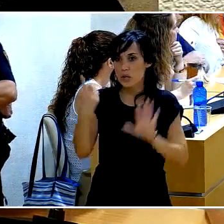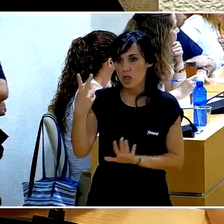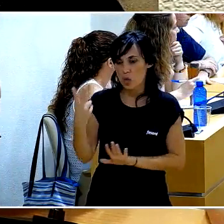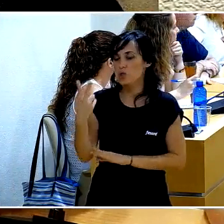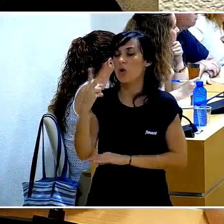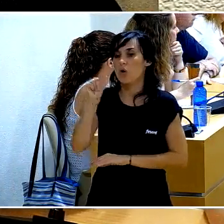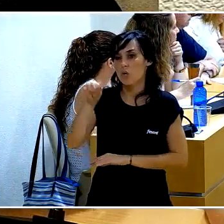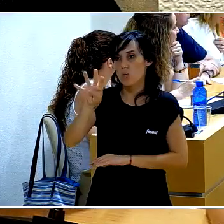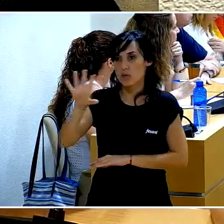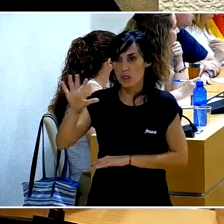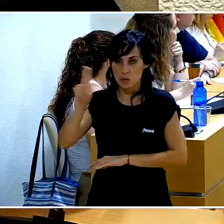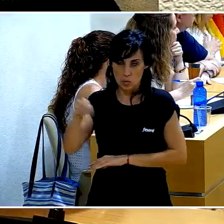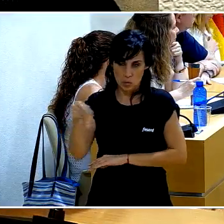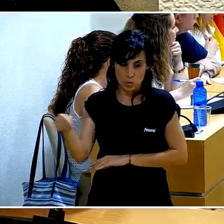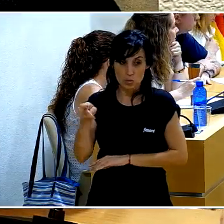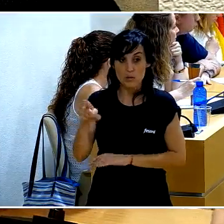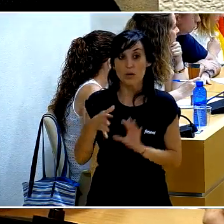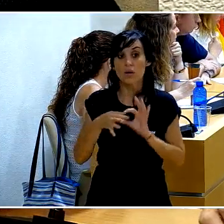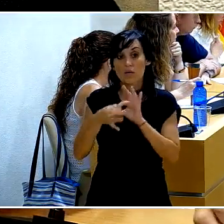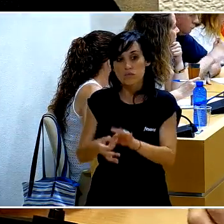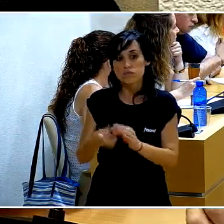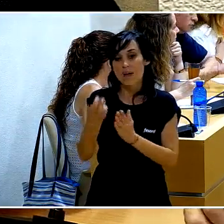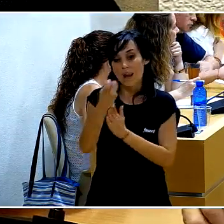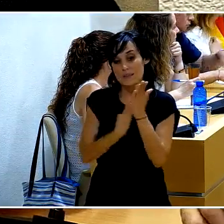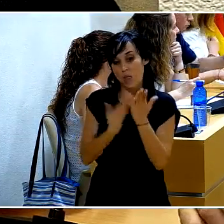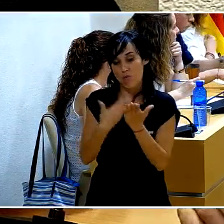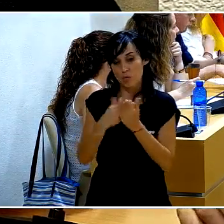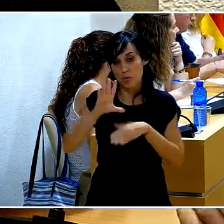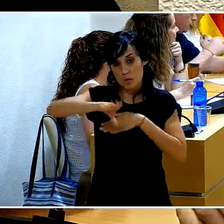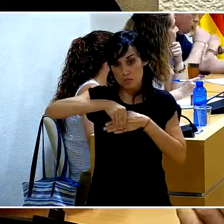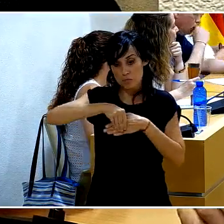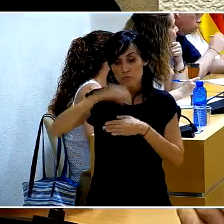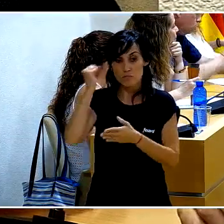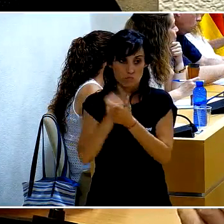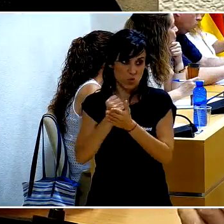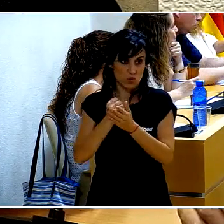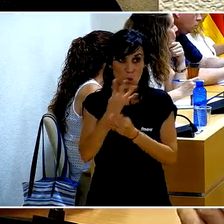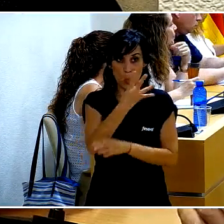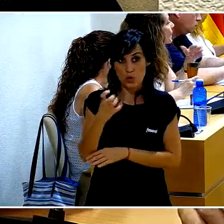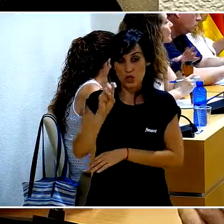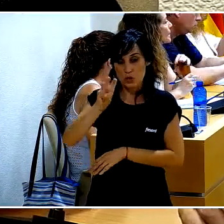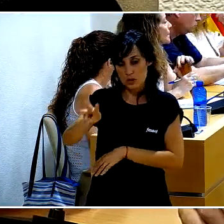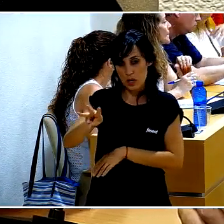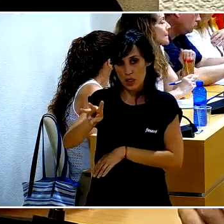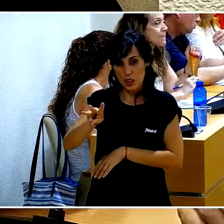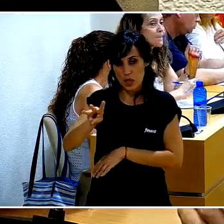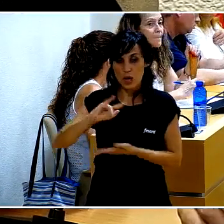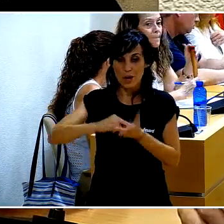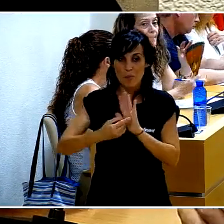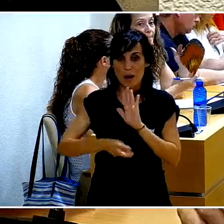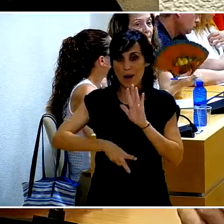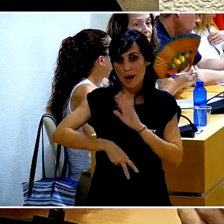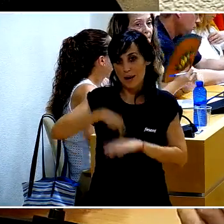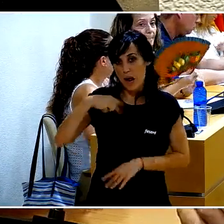77.462,45 euros, de conformidad con el listado anexo de facturas registradas en la cuenta 413 del Plan General de